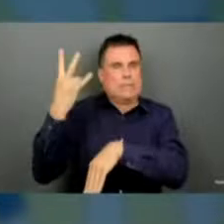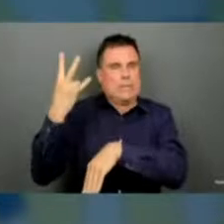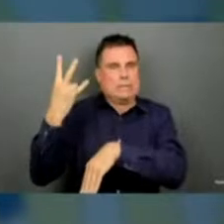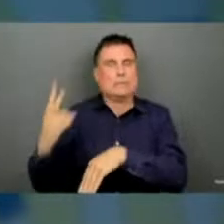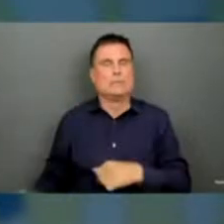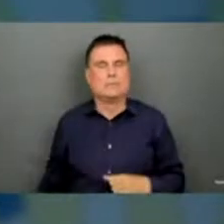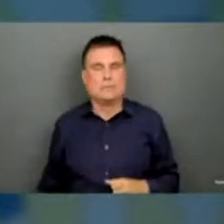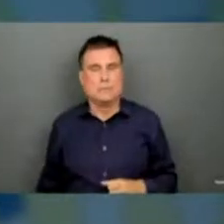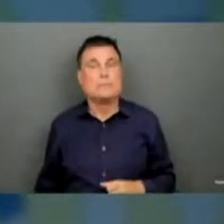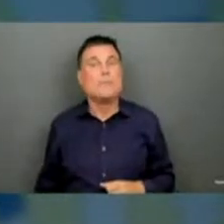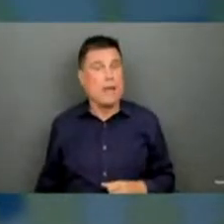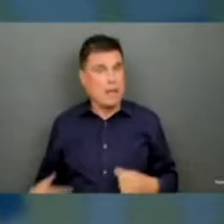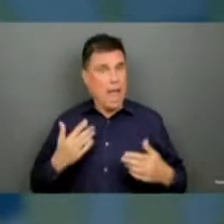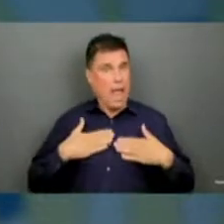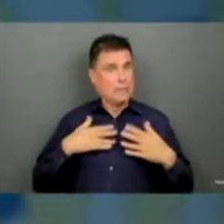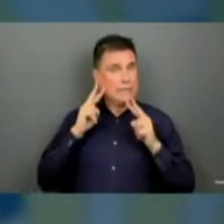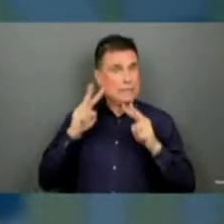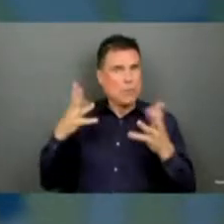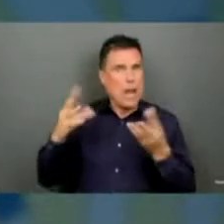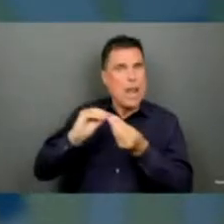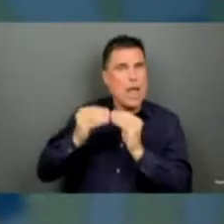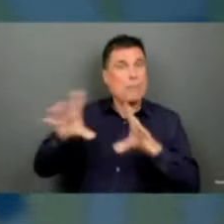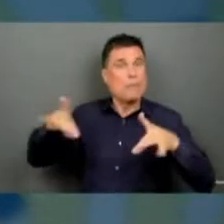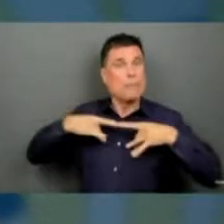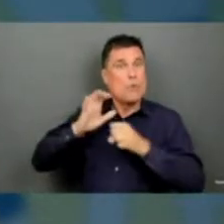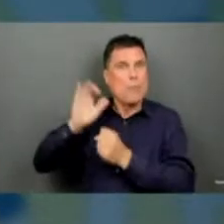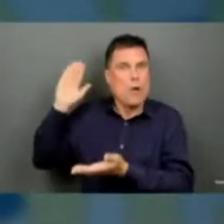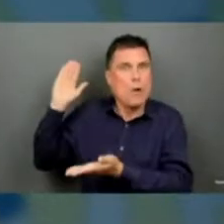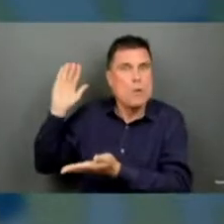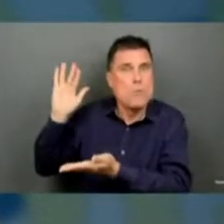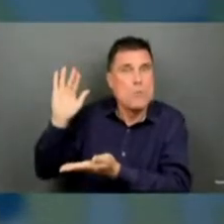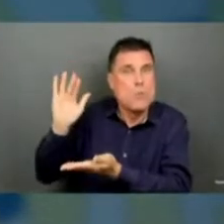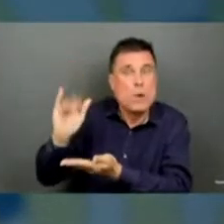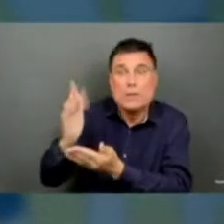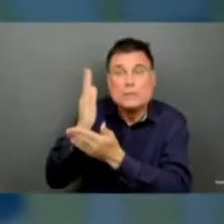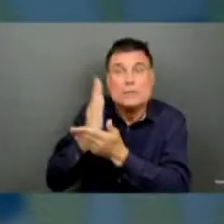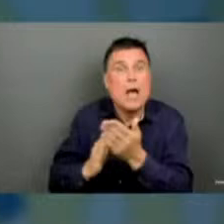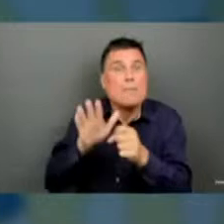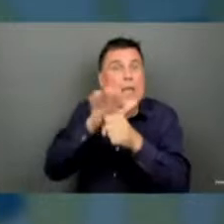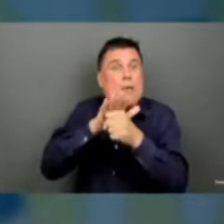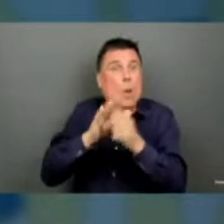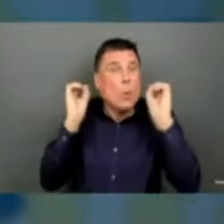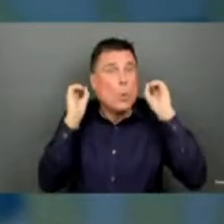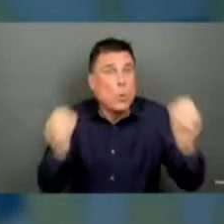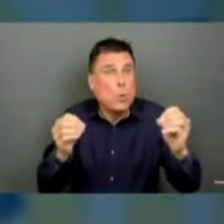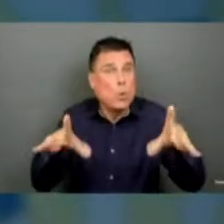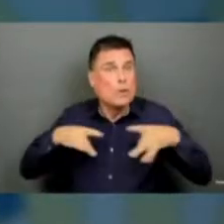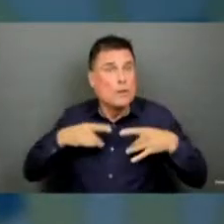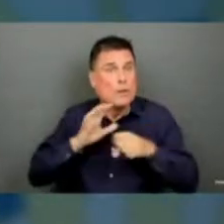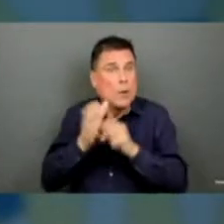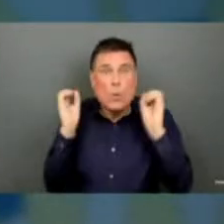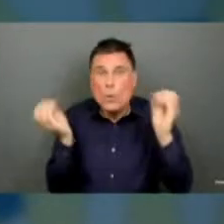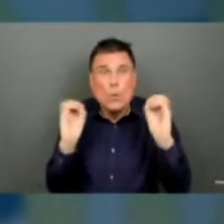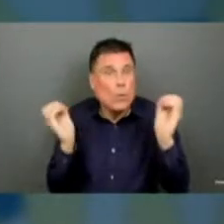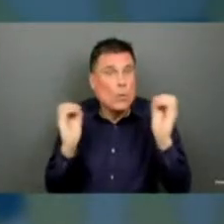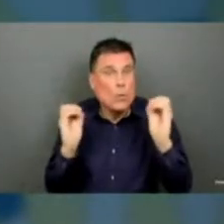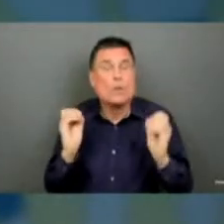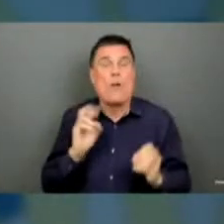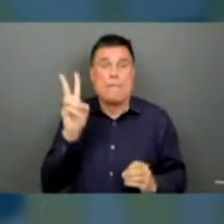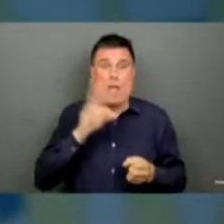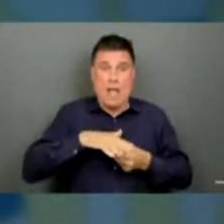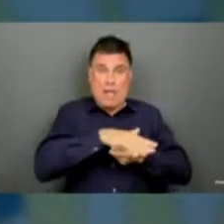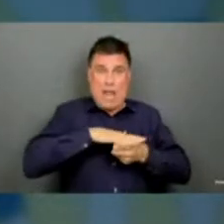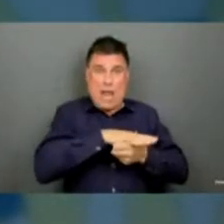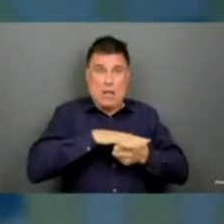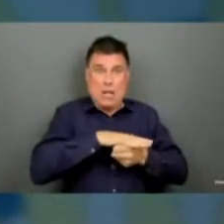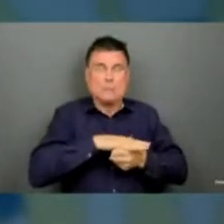颜色了越黄越淡这个越人数越少颜色越深人就越多这个